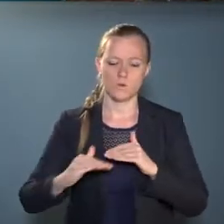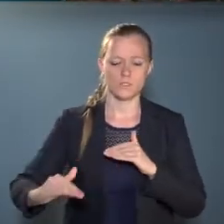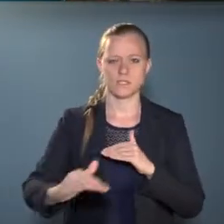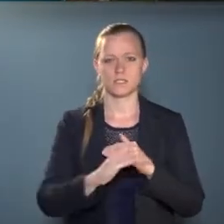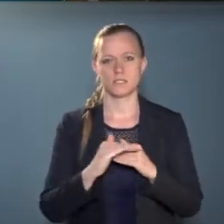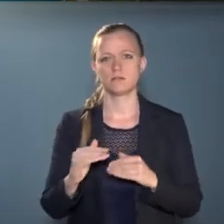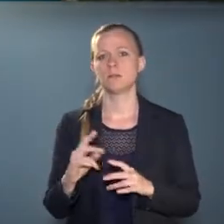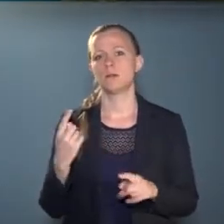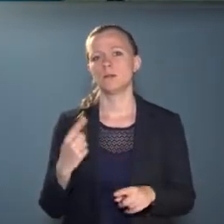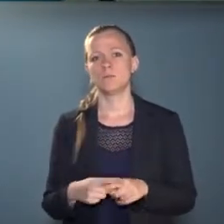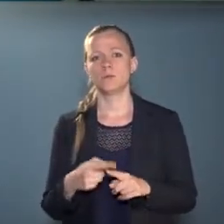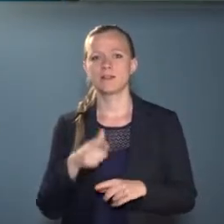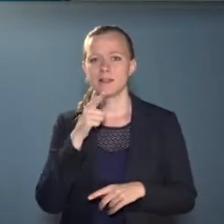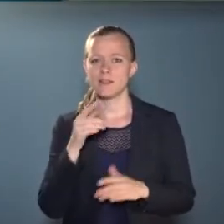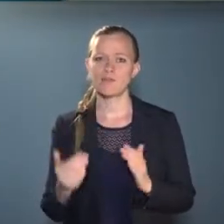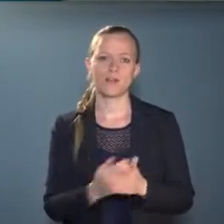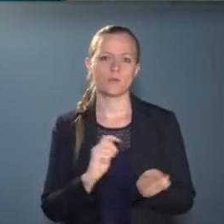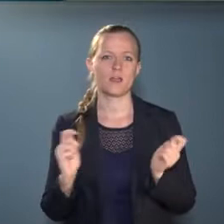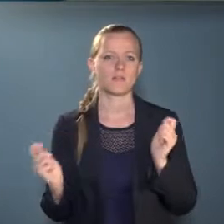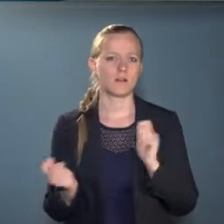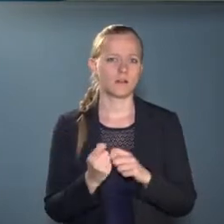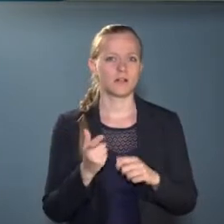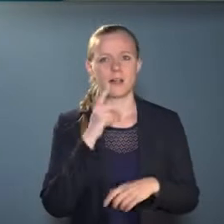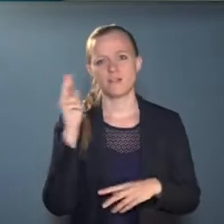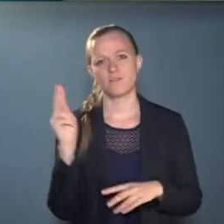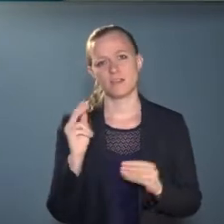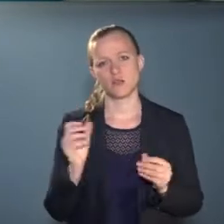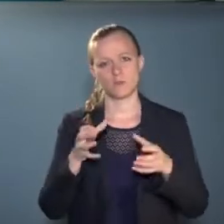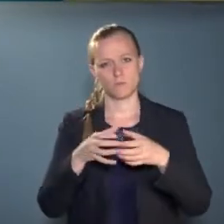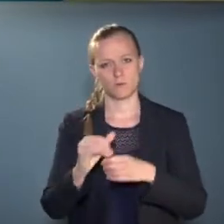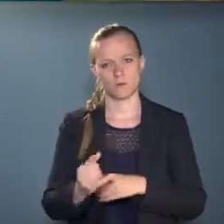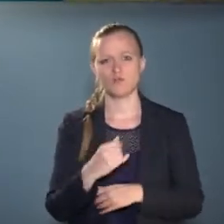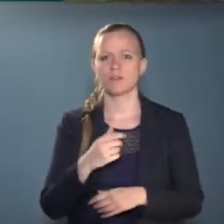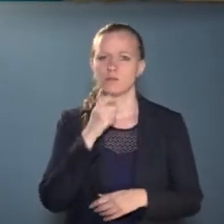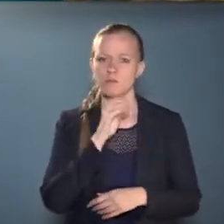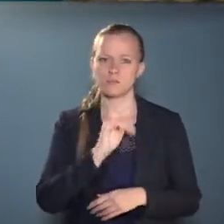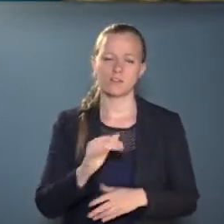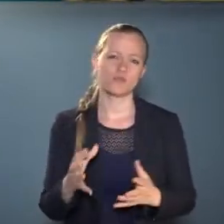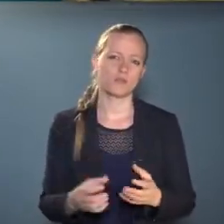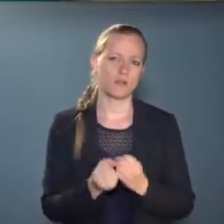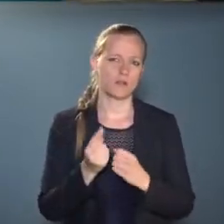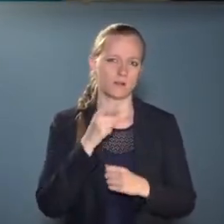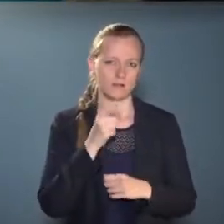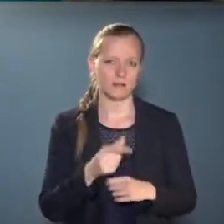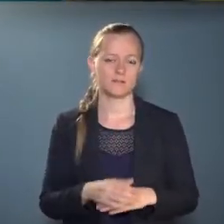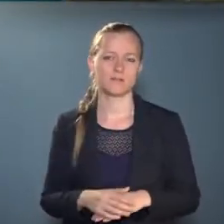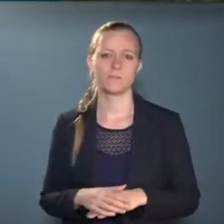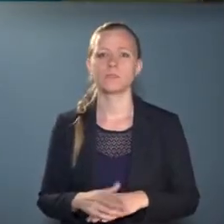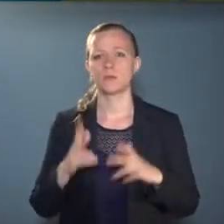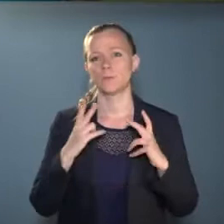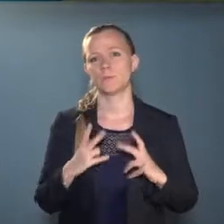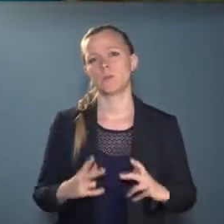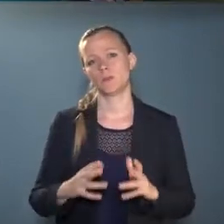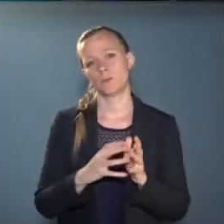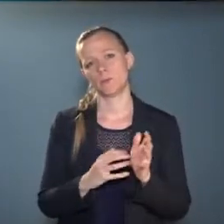épülni, illetve felújítjuk, átalakítjuk a vizes blokkot, és az idősebbek számára is kialakítunk egy